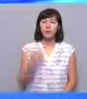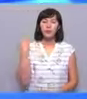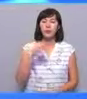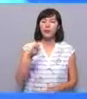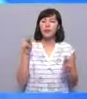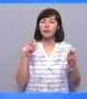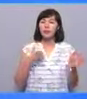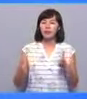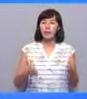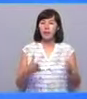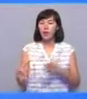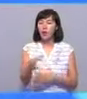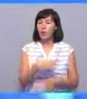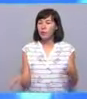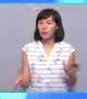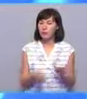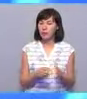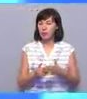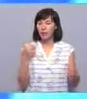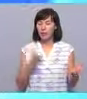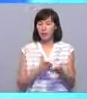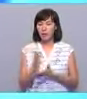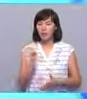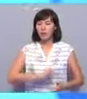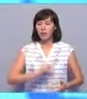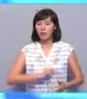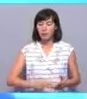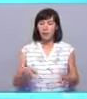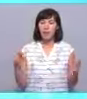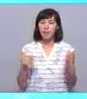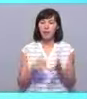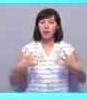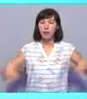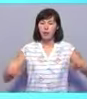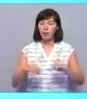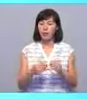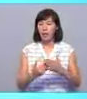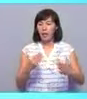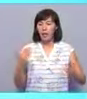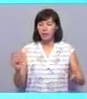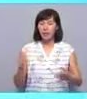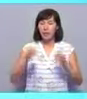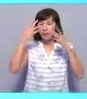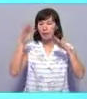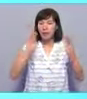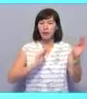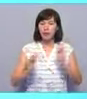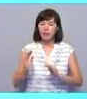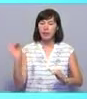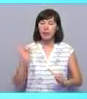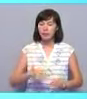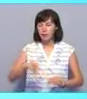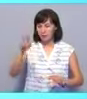Түркістан адалдық алаңы облысымызда жемқорлықтың алдын алуға бағытталған жоба. Мақсаты қоғамда сыбайлас жемқорлыққа қарсы мәдениетті қалыптастыру